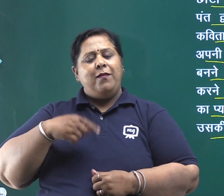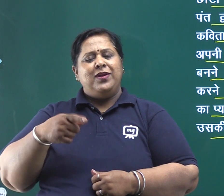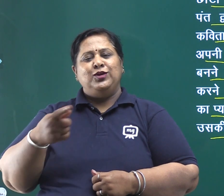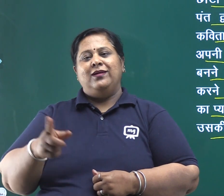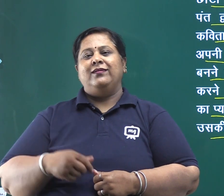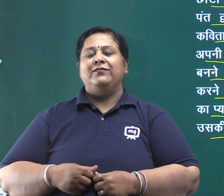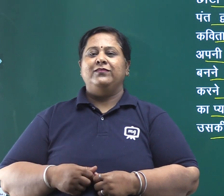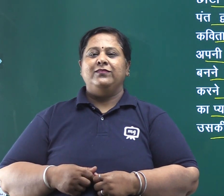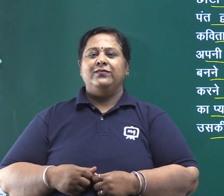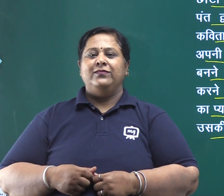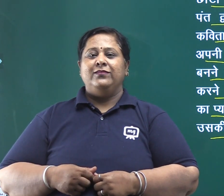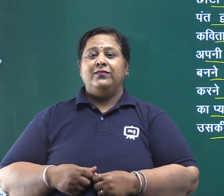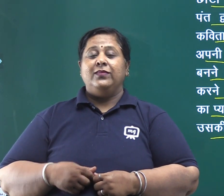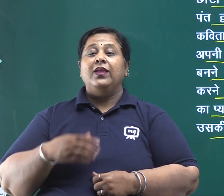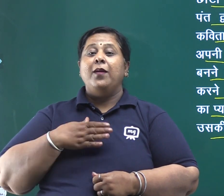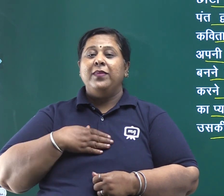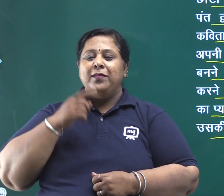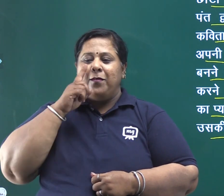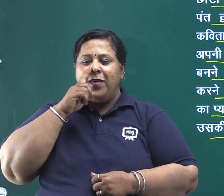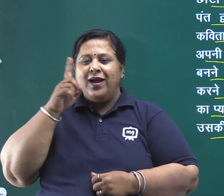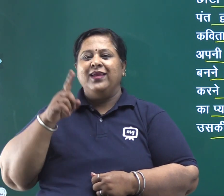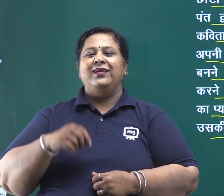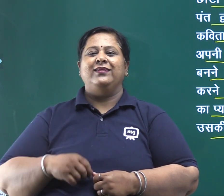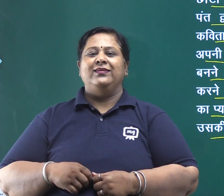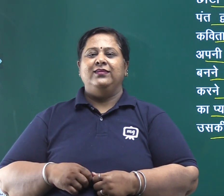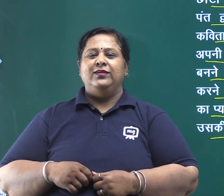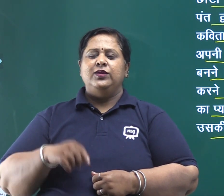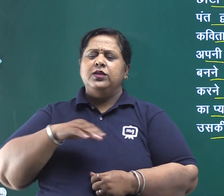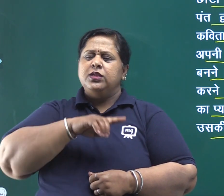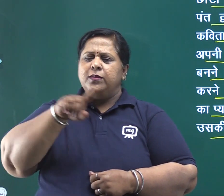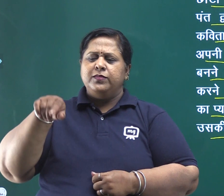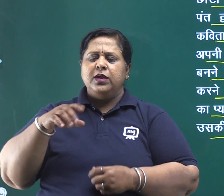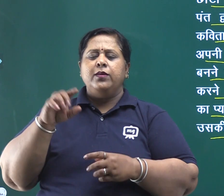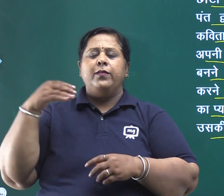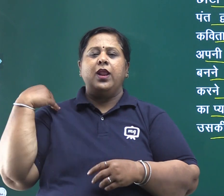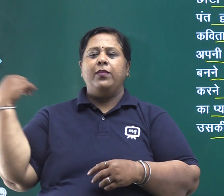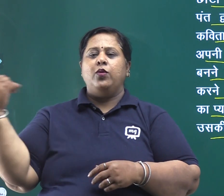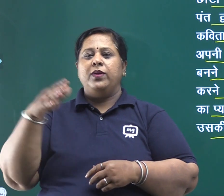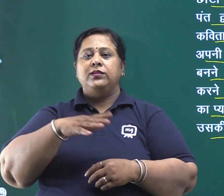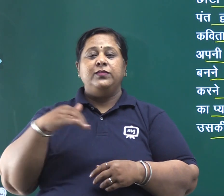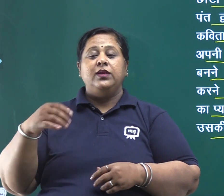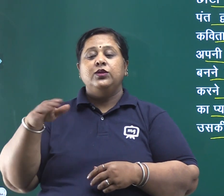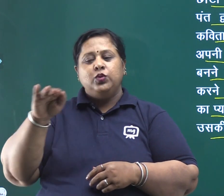हमेशा अपनी माँ की सबसे छोटी संतान